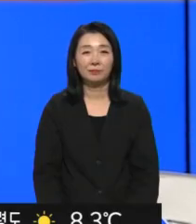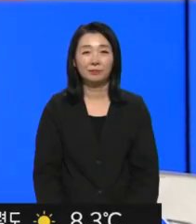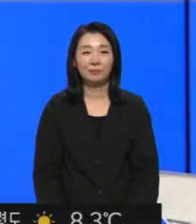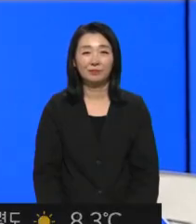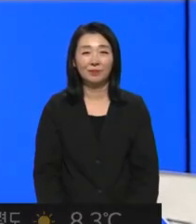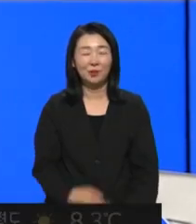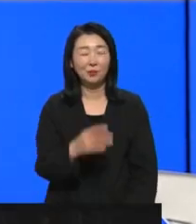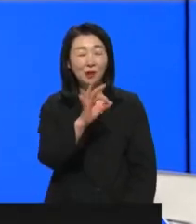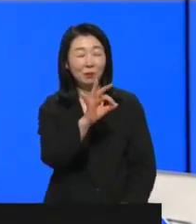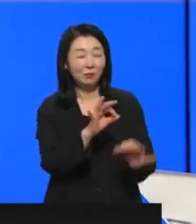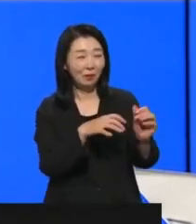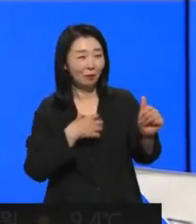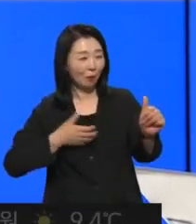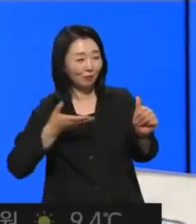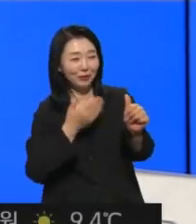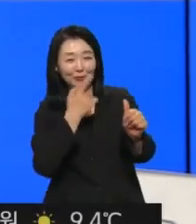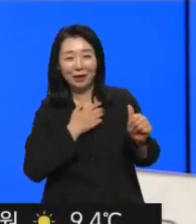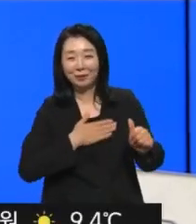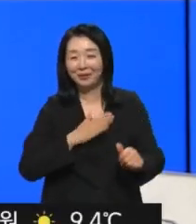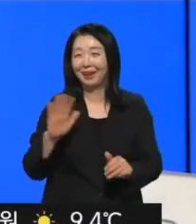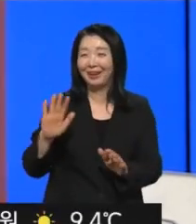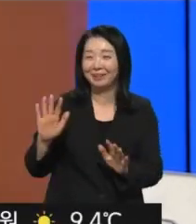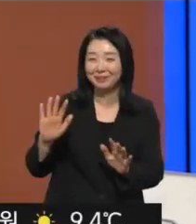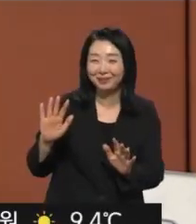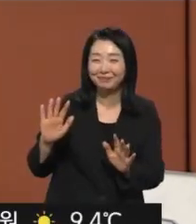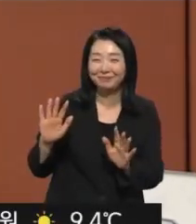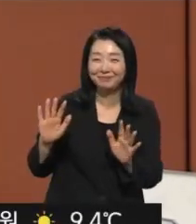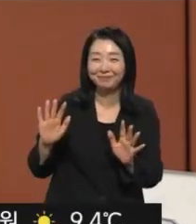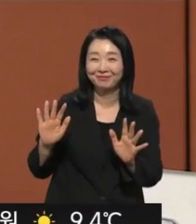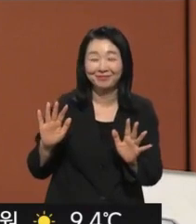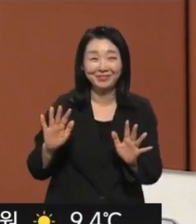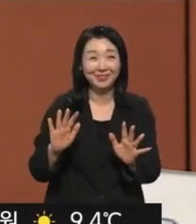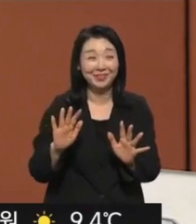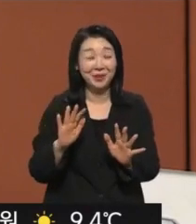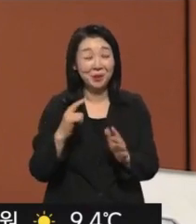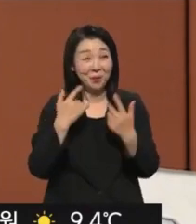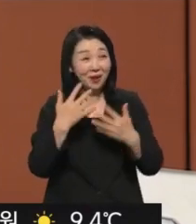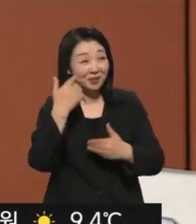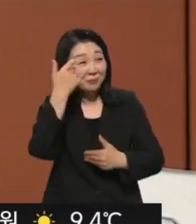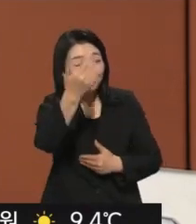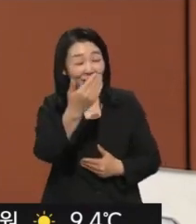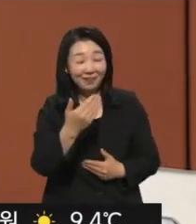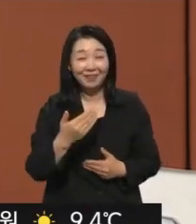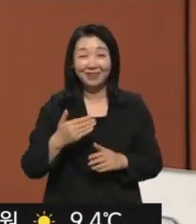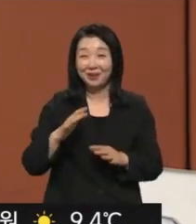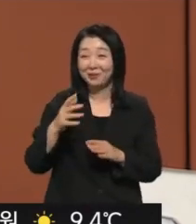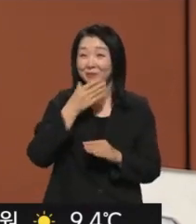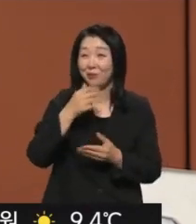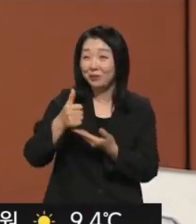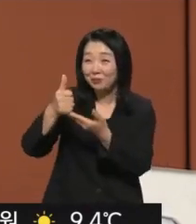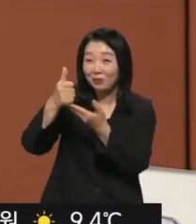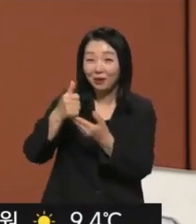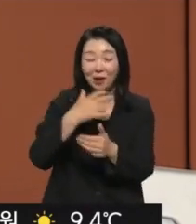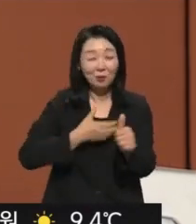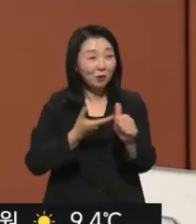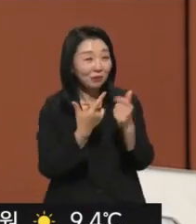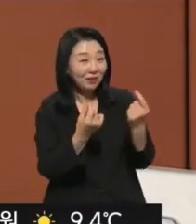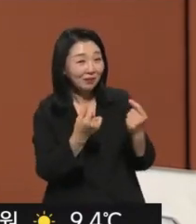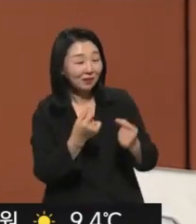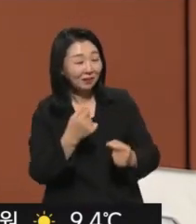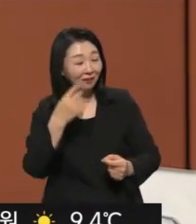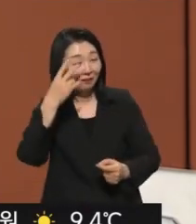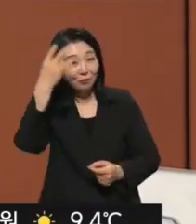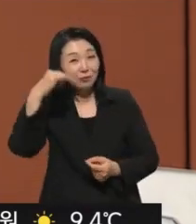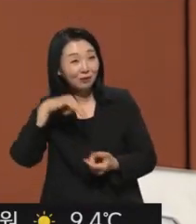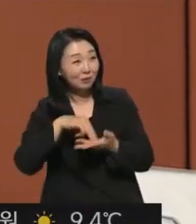누가 보면 제가 백반장을 괴롭히는 줄 알겠어요. 아, 전혀 아닙니다. 그럼 아니죠. 네, 정말 정당하게 묻는 거잖아요. 좀 너무나 네. 국장님 존경해도 약간 괴롭히는 거 같아요. 네, 네, 제가 보고